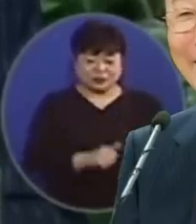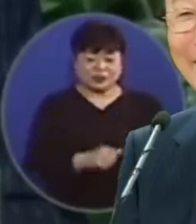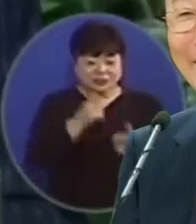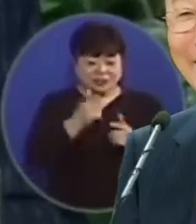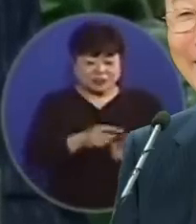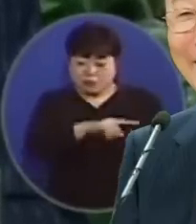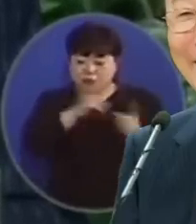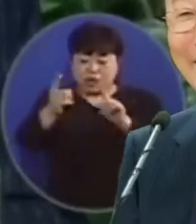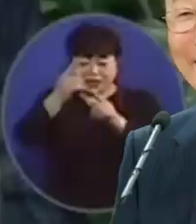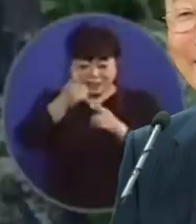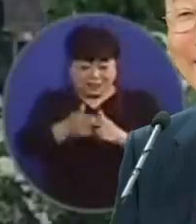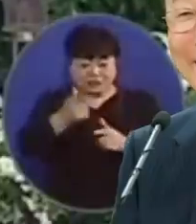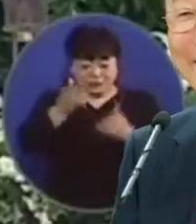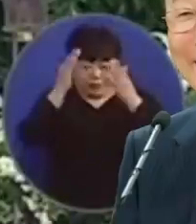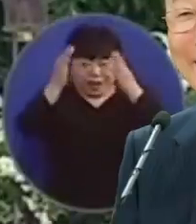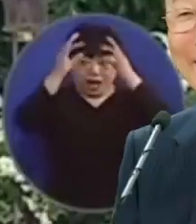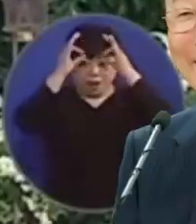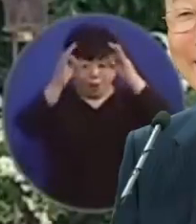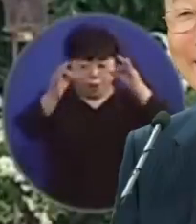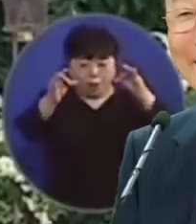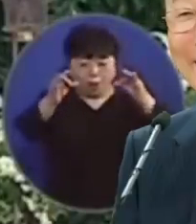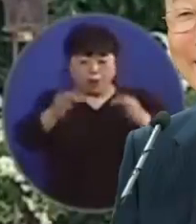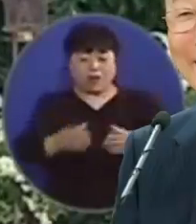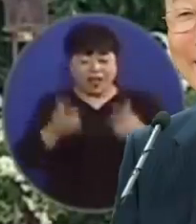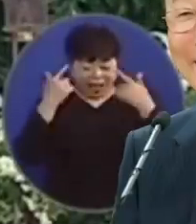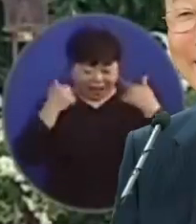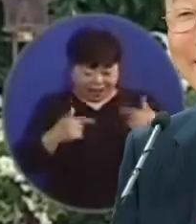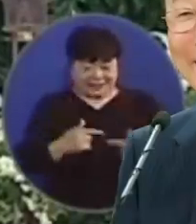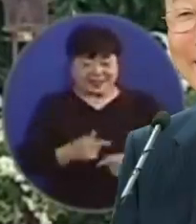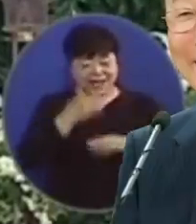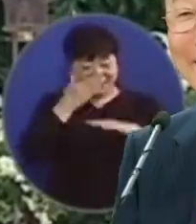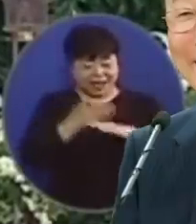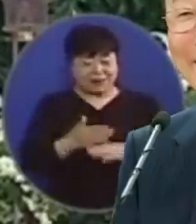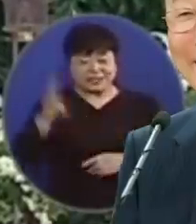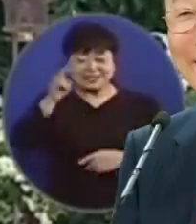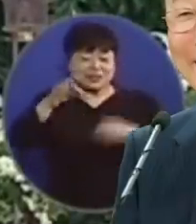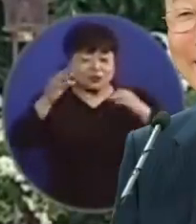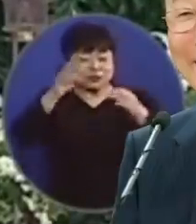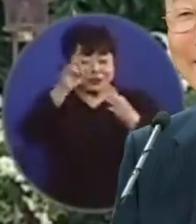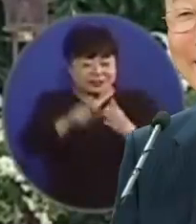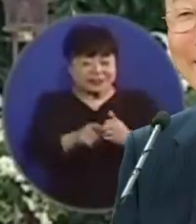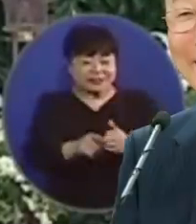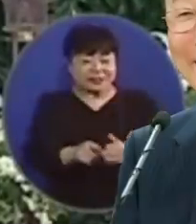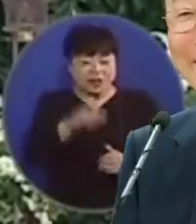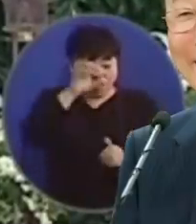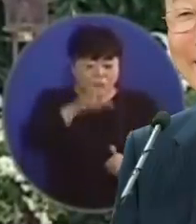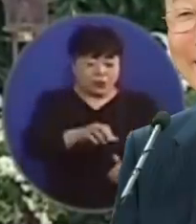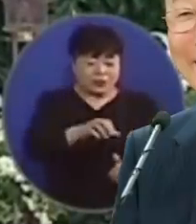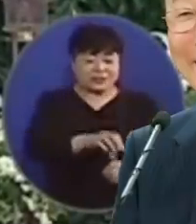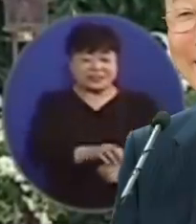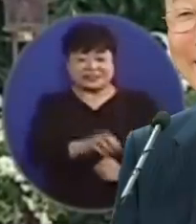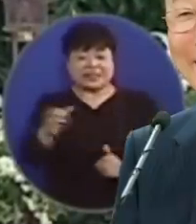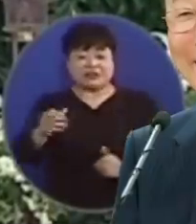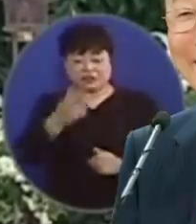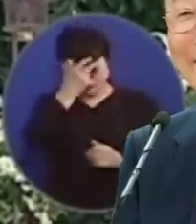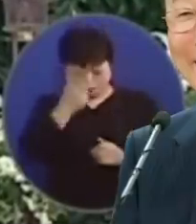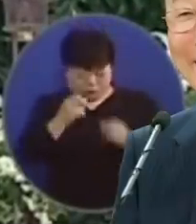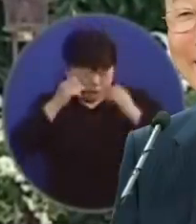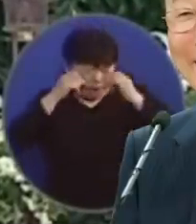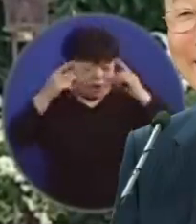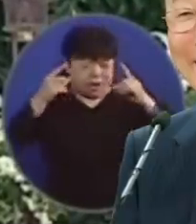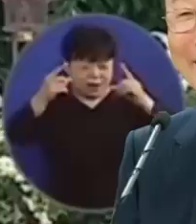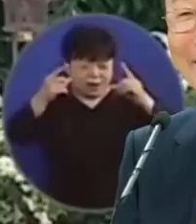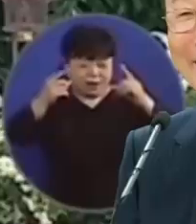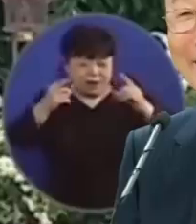예수님, 부활하신 예수님을 바라보고 항상 우리는 감사하고 찬송할 때 포로된 자는 자유를, 눈먼 자는 다시 보게